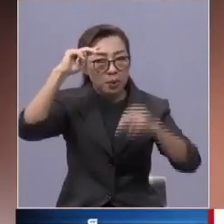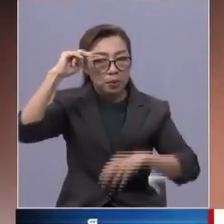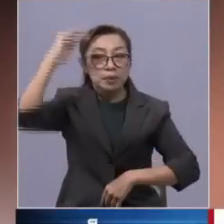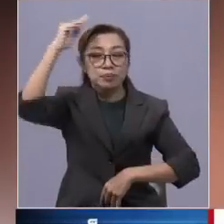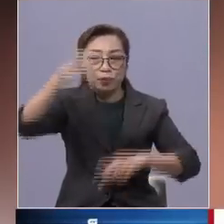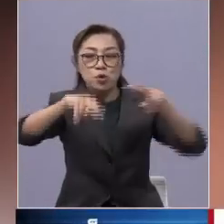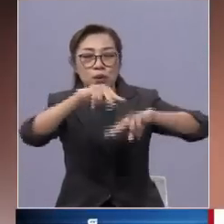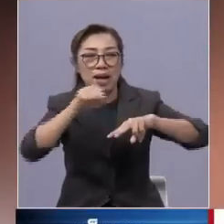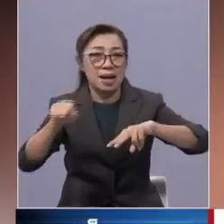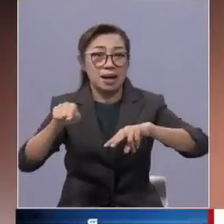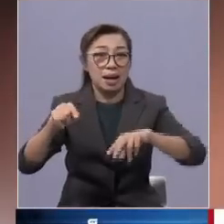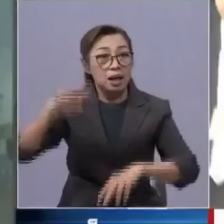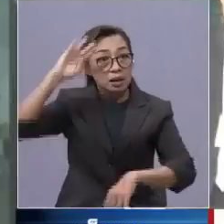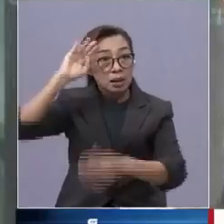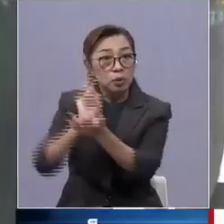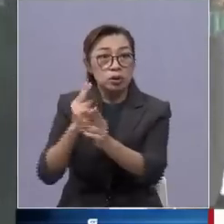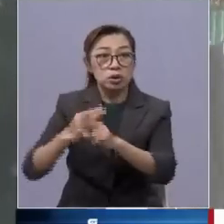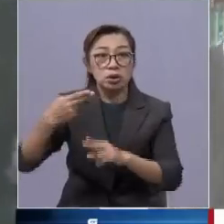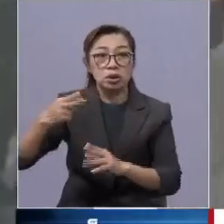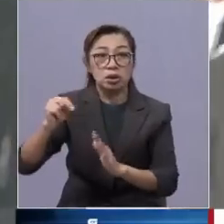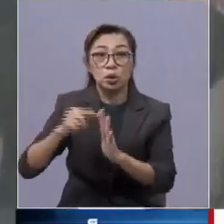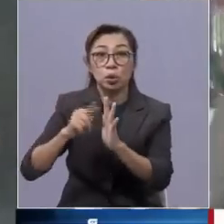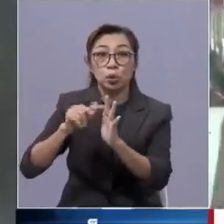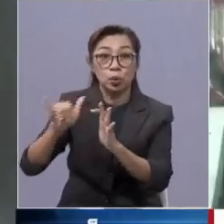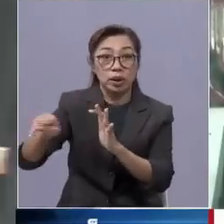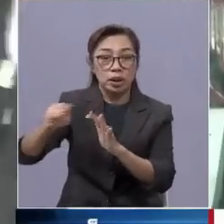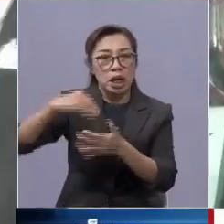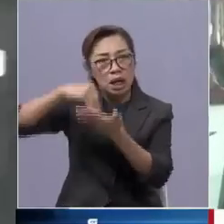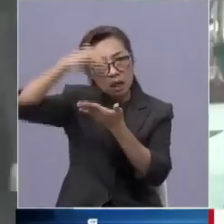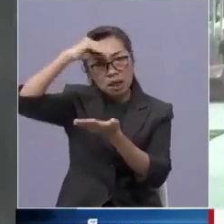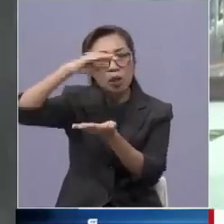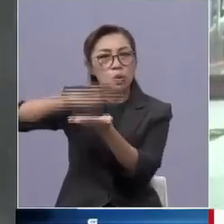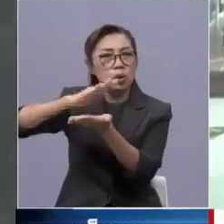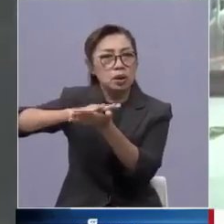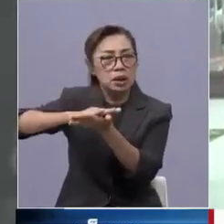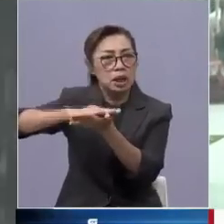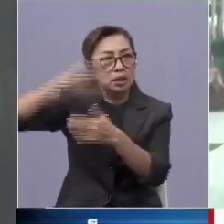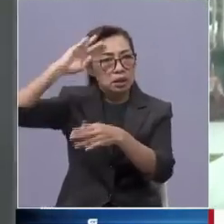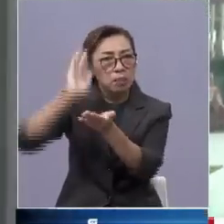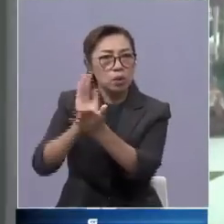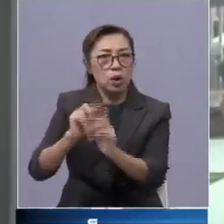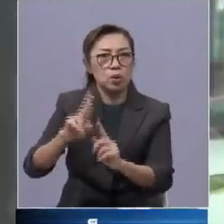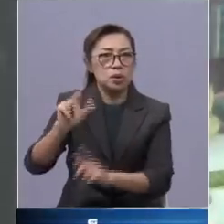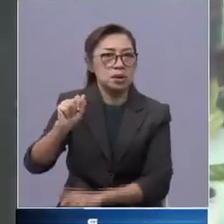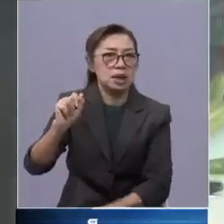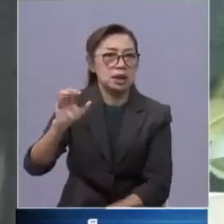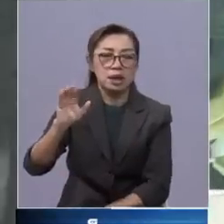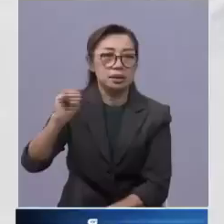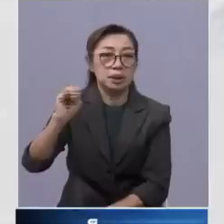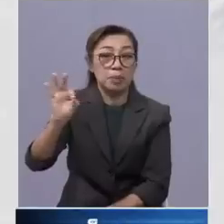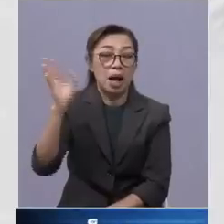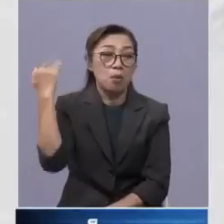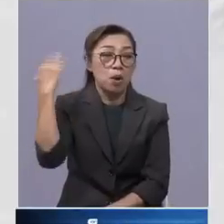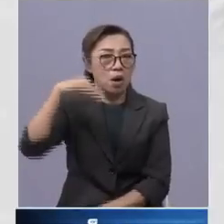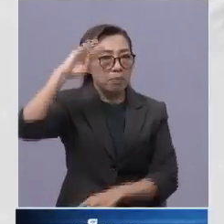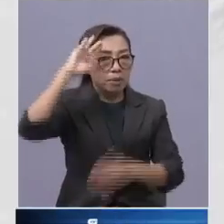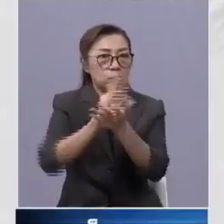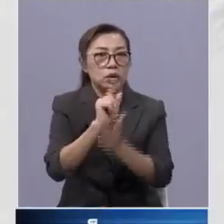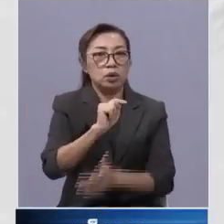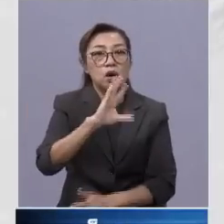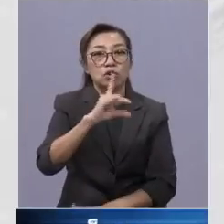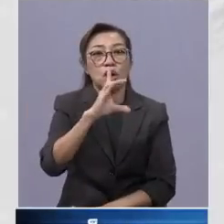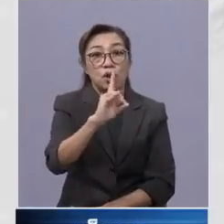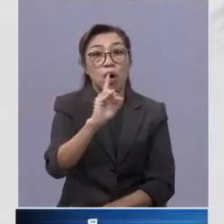ของผู้กำกับหน่วยจบนายร้อยตำรวจรุ่นที่49บรรจุครั้งแรกกองบัญชาการตำรวจตะเวนชายแดนยกย้ายมา